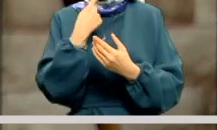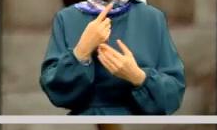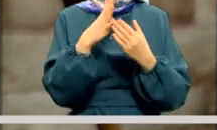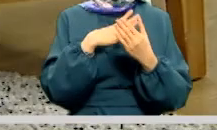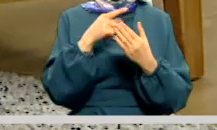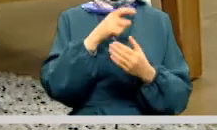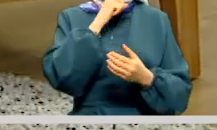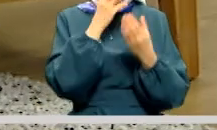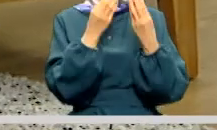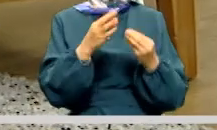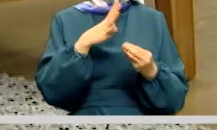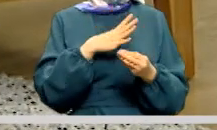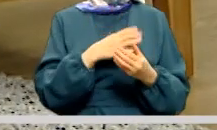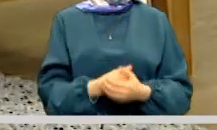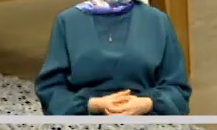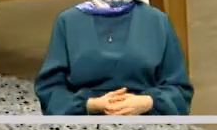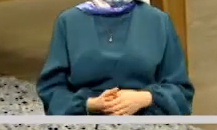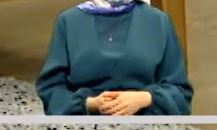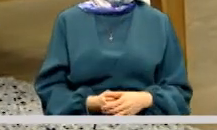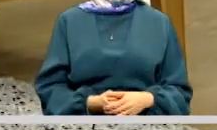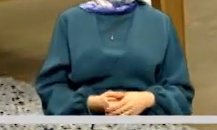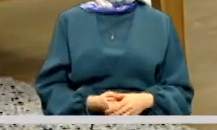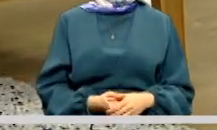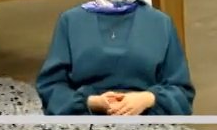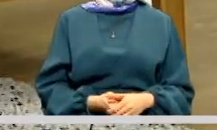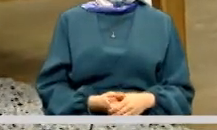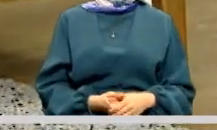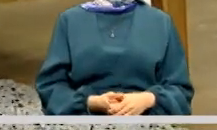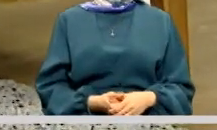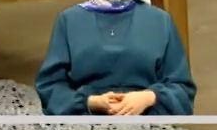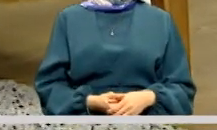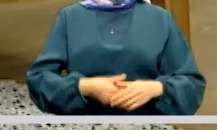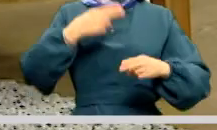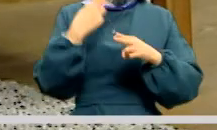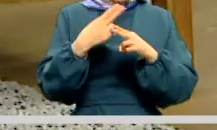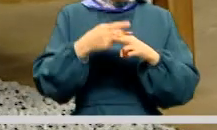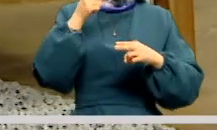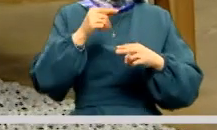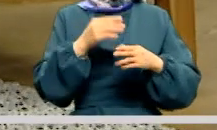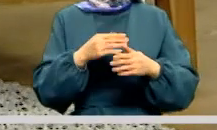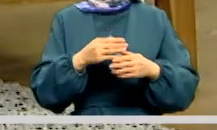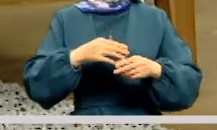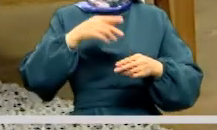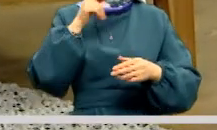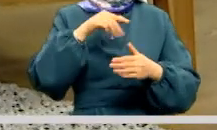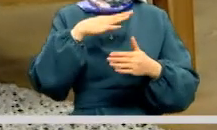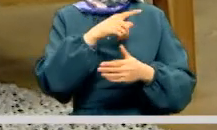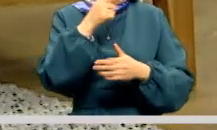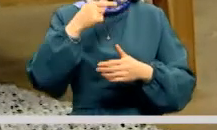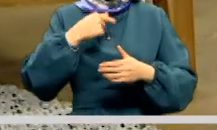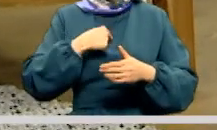yanlışlıktır bu çünkü provakeyi beraberinde hemen Çünkü o aceleci şeyi tırmanarak Biz kaçmış olur